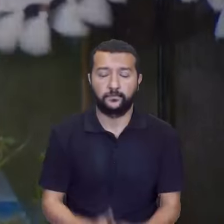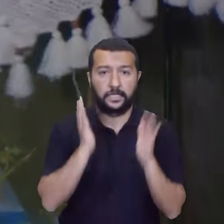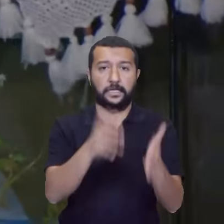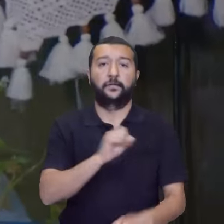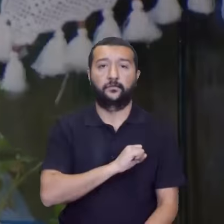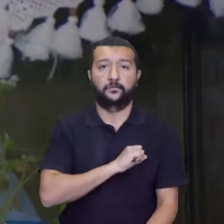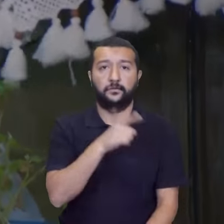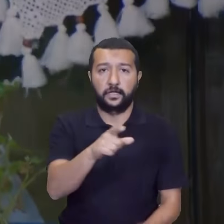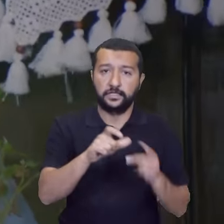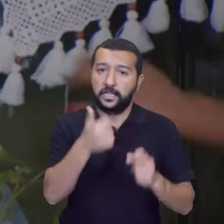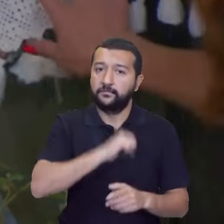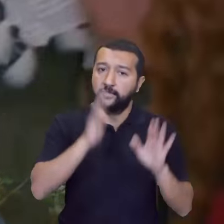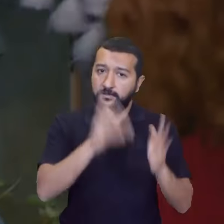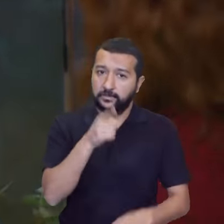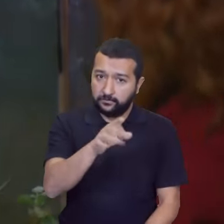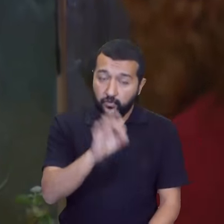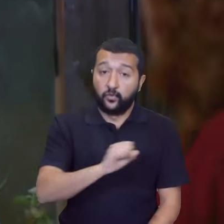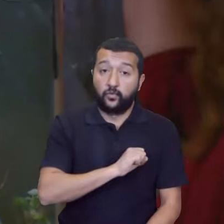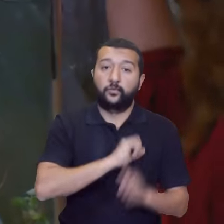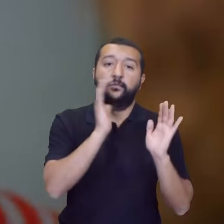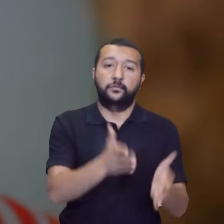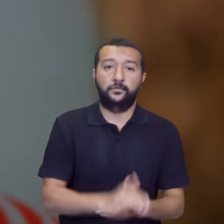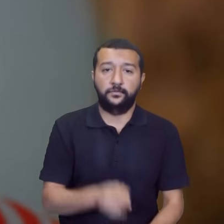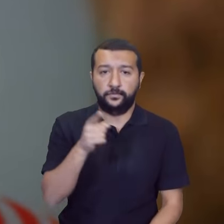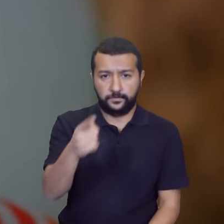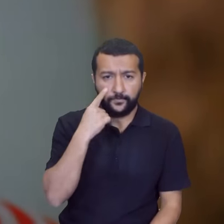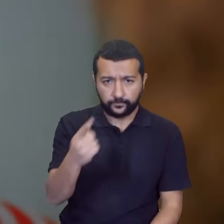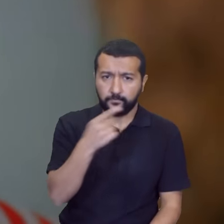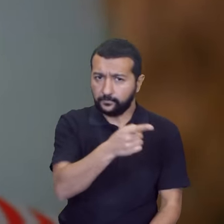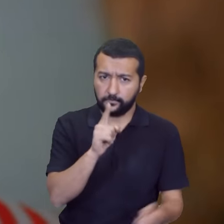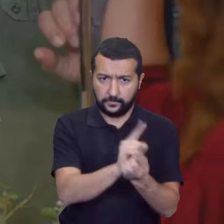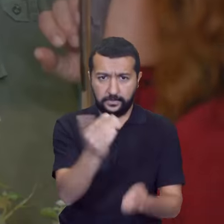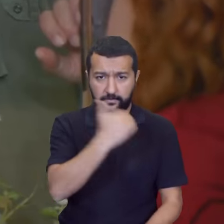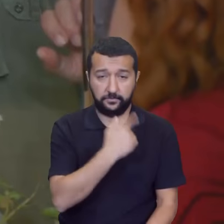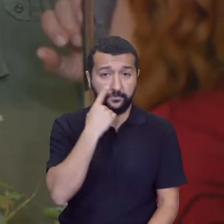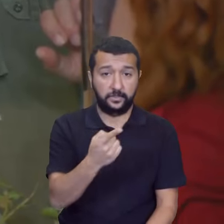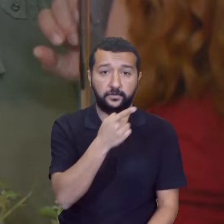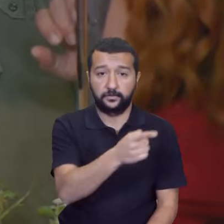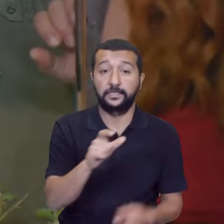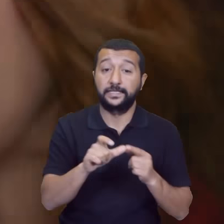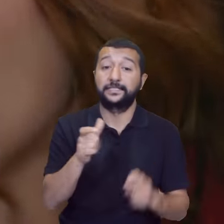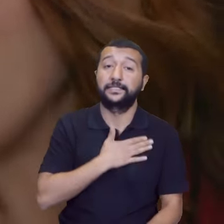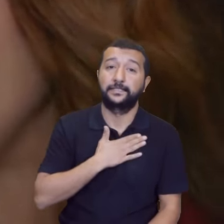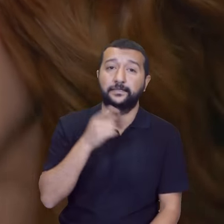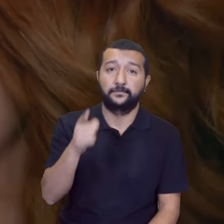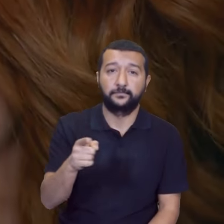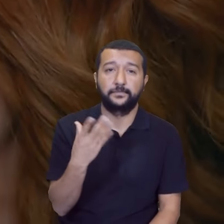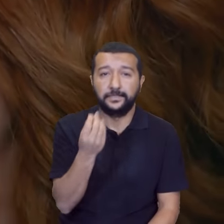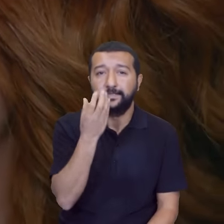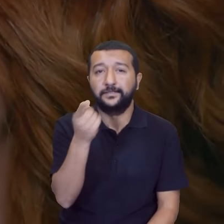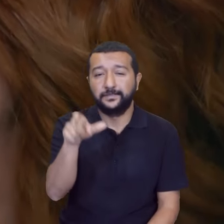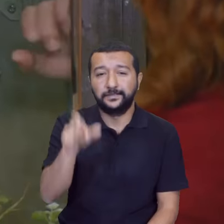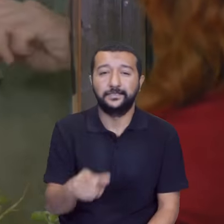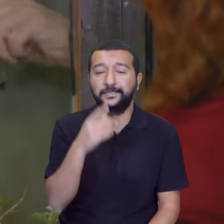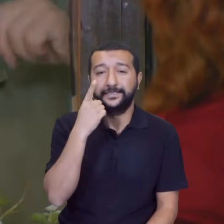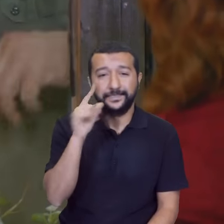Ay! Ay Şener abi ya sen miydin? Odumu kopardın. Ya şuna bak sinek gibi yapışmış cama. Ay Şener'im, ay çiçe